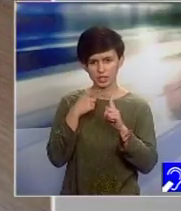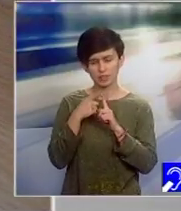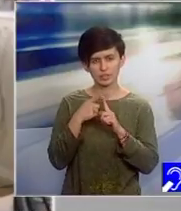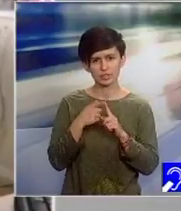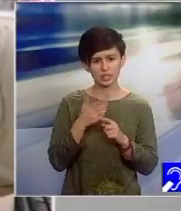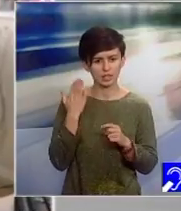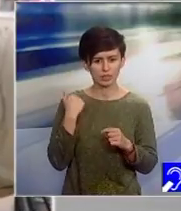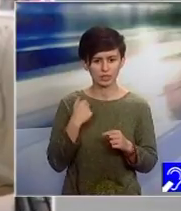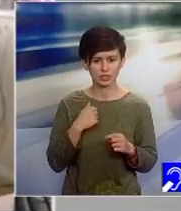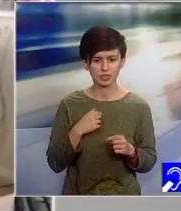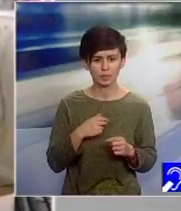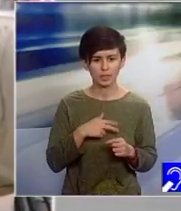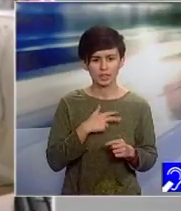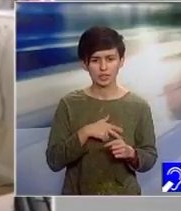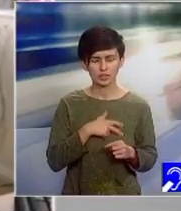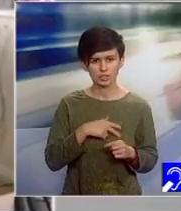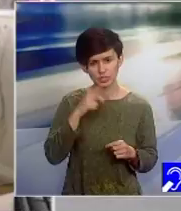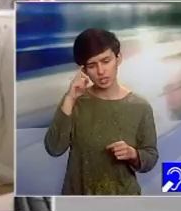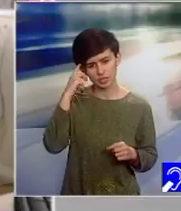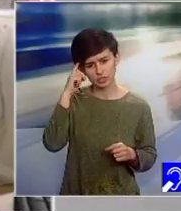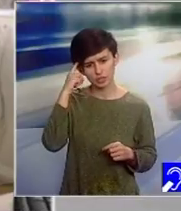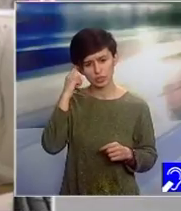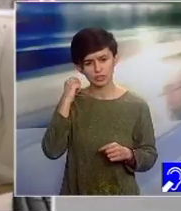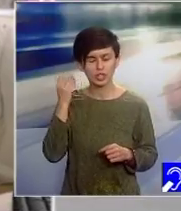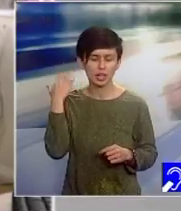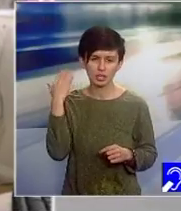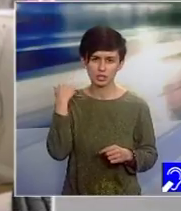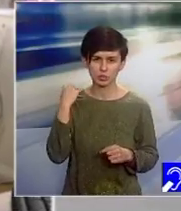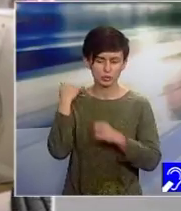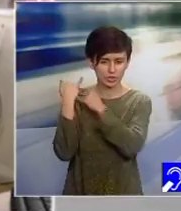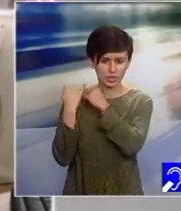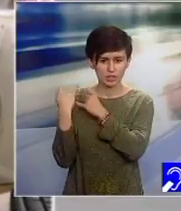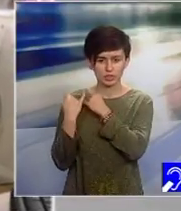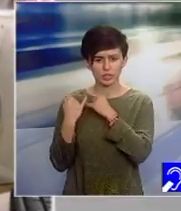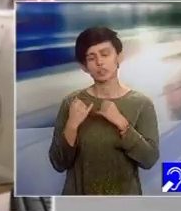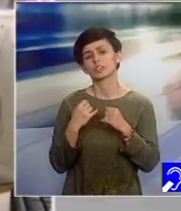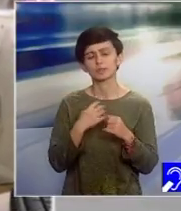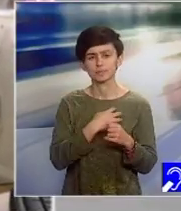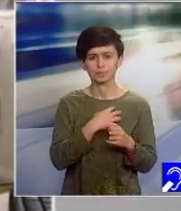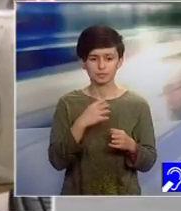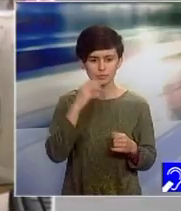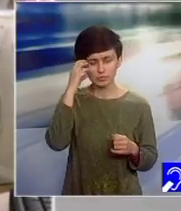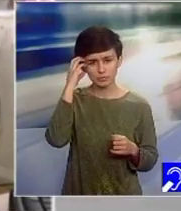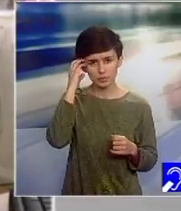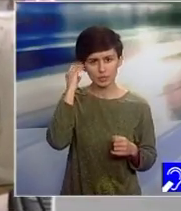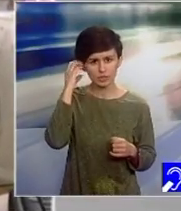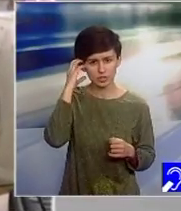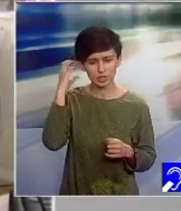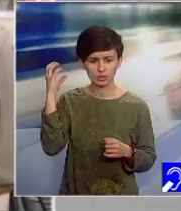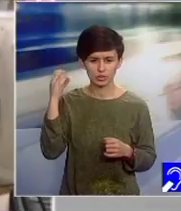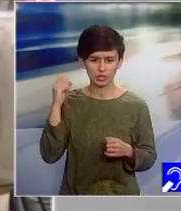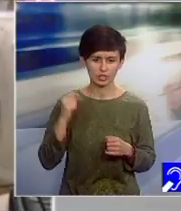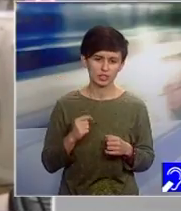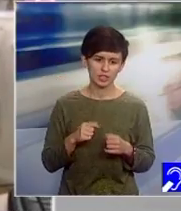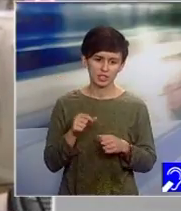linie social-civică, dar și de cunoaștere a trecutului istoric și fructificarea acestui trecut prin